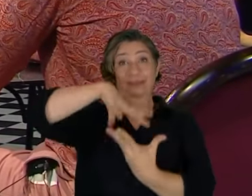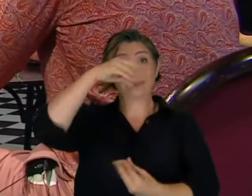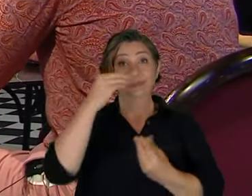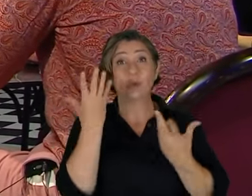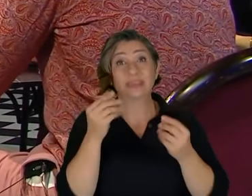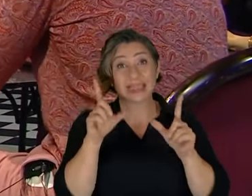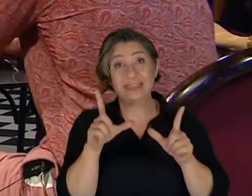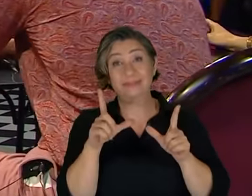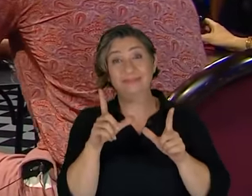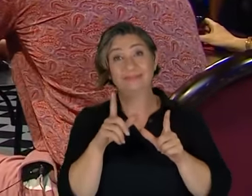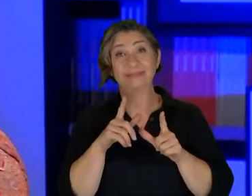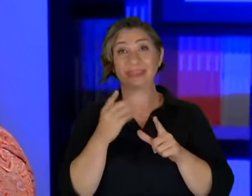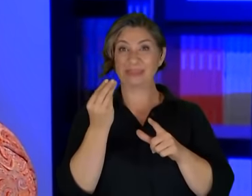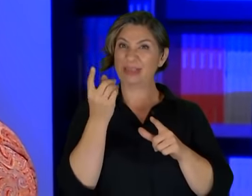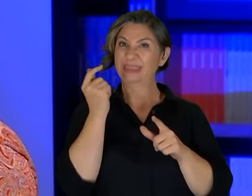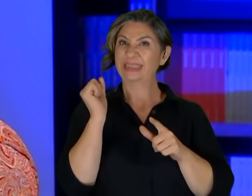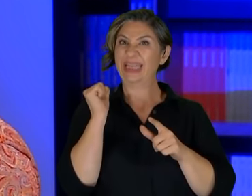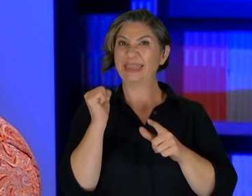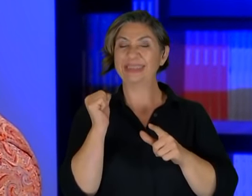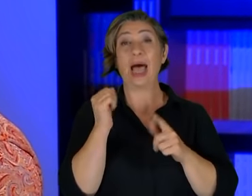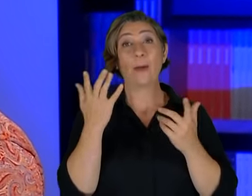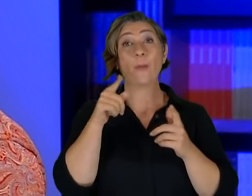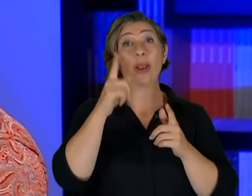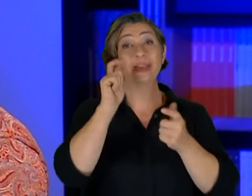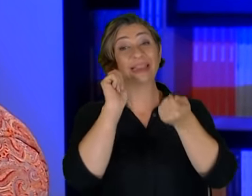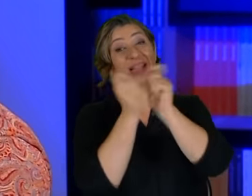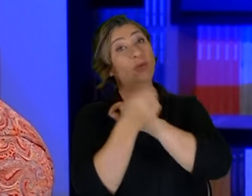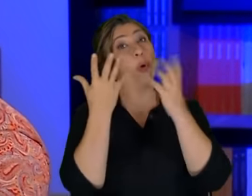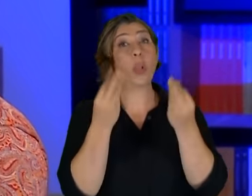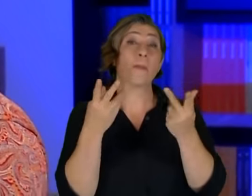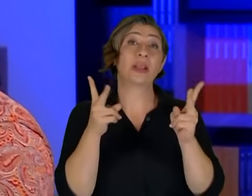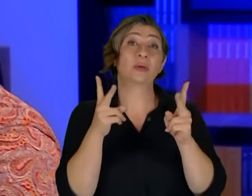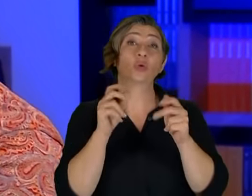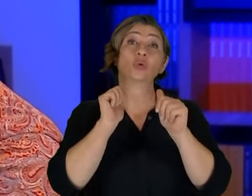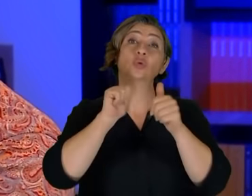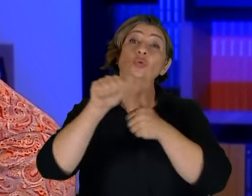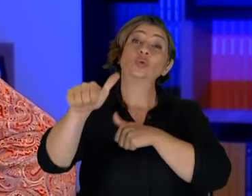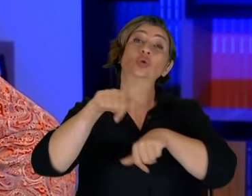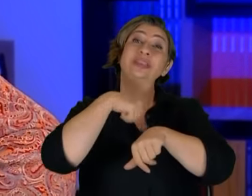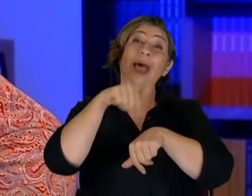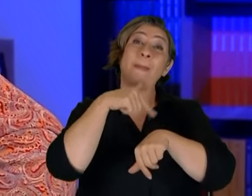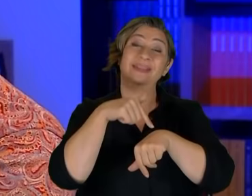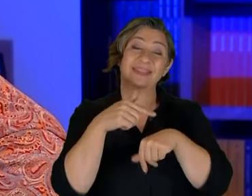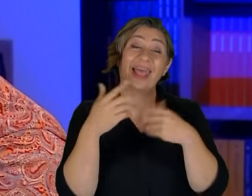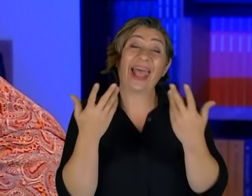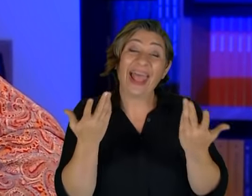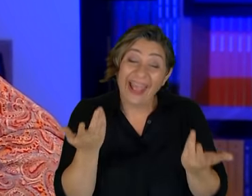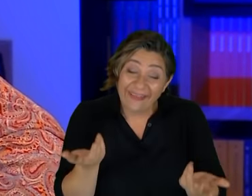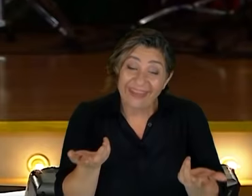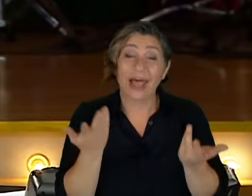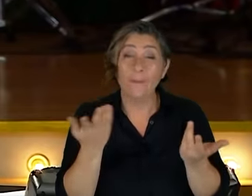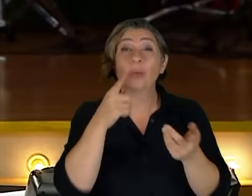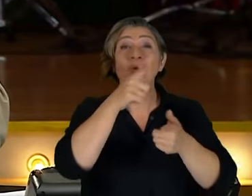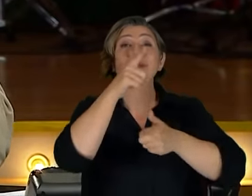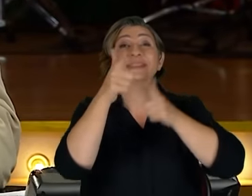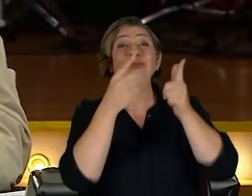daha sert. Ama belki böyle bir devrim olabilir hakikaten. Uzun vadeli. Evet ama bütün bu görüntüler